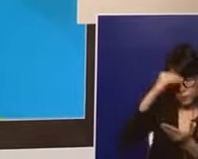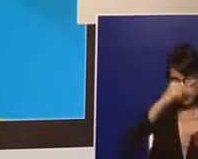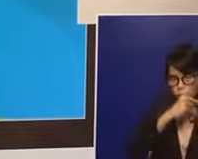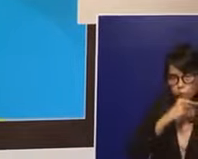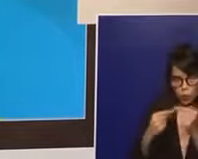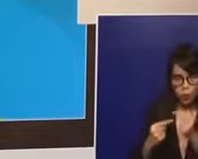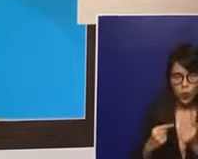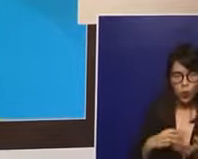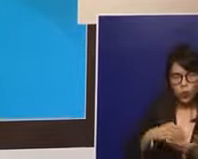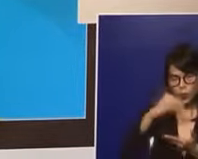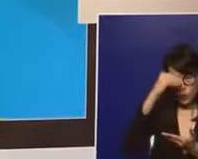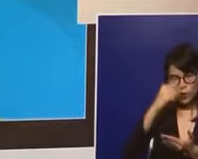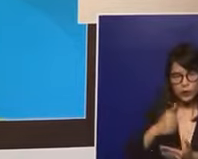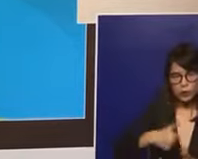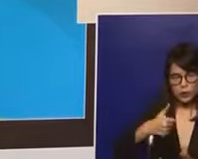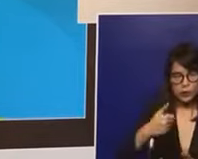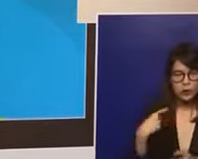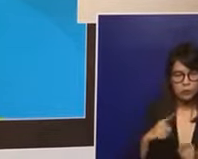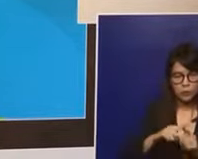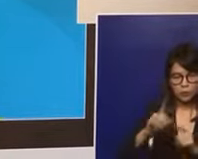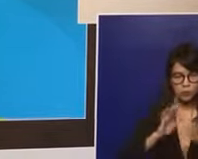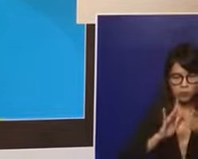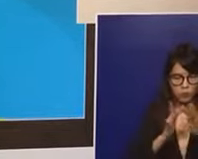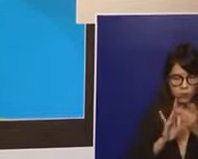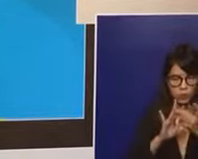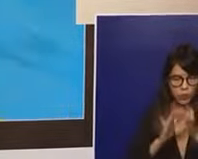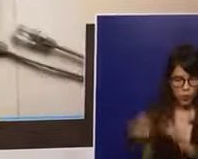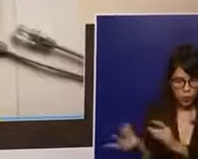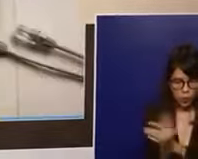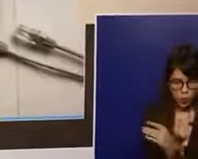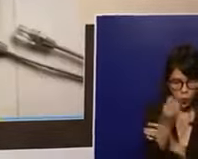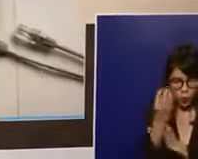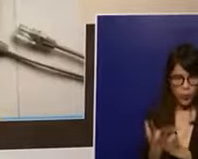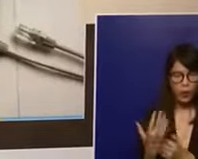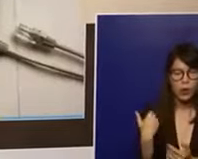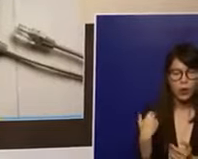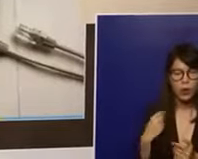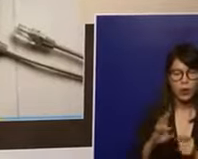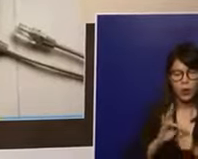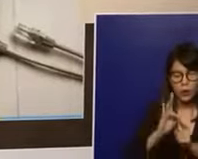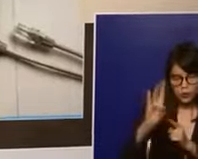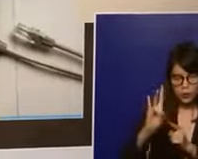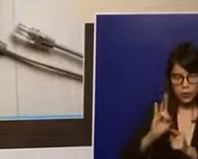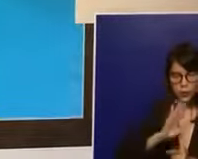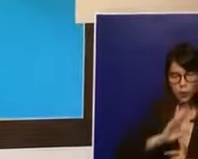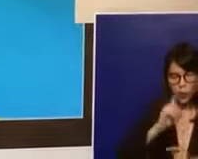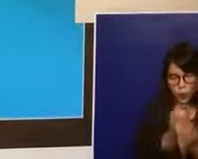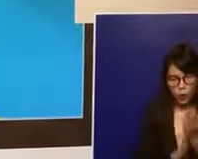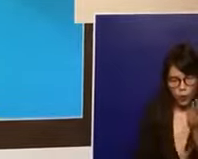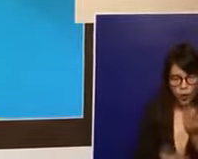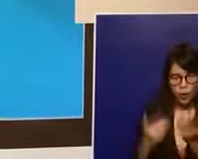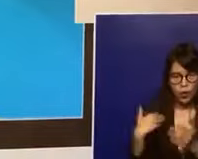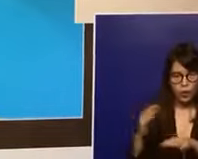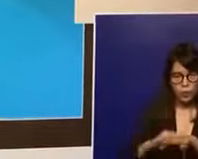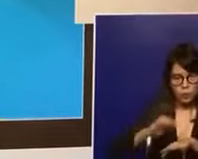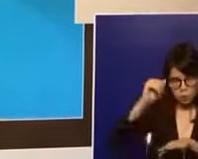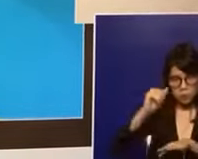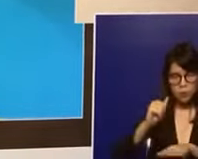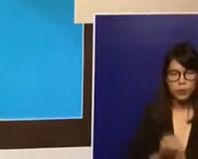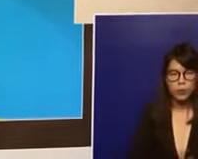ดอันดับที่1ของประเทศที่มีอินเทอร์เน็ตบ้านความเร็วมากที่สุดในโลกอันดับที่7ของประเทศที่มีประสิทธิภาพมากที่สุดในเอ